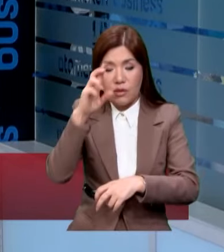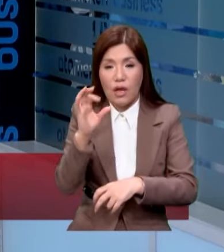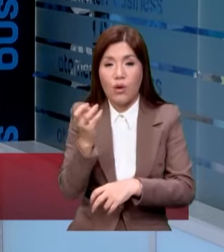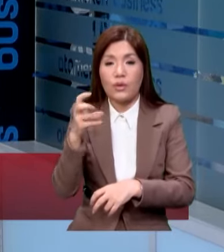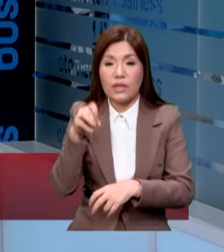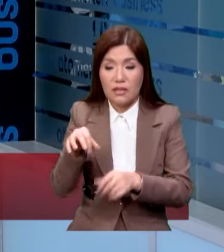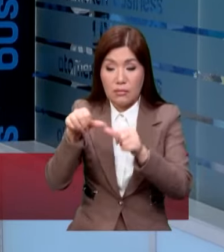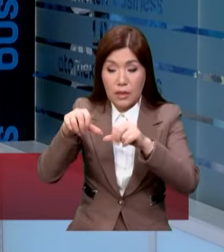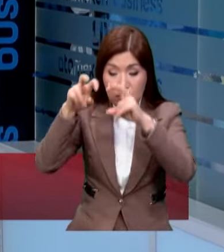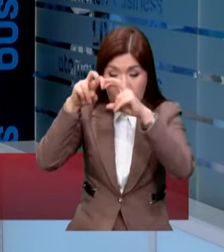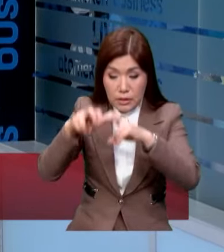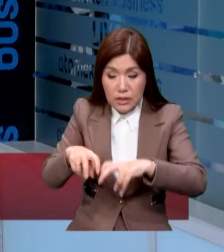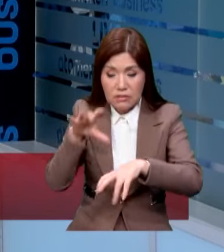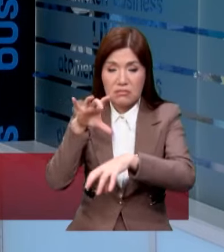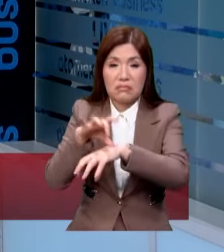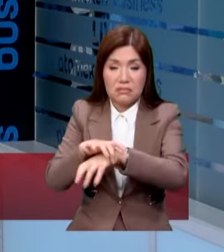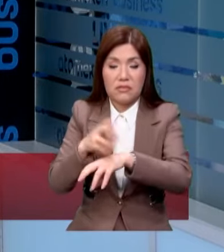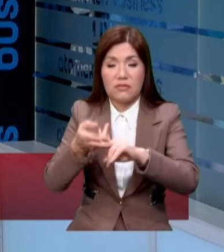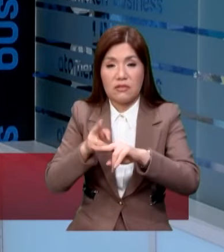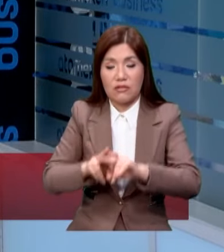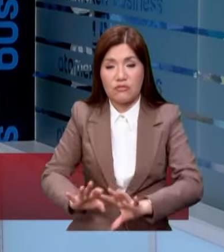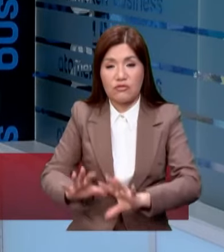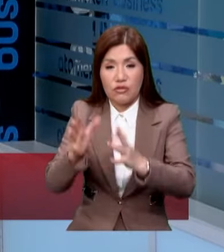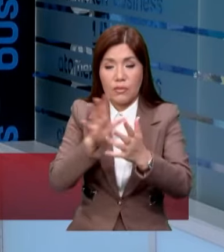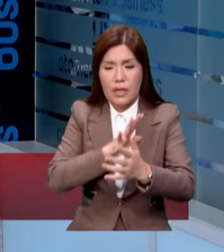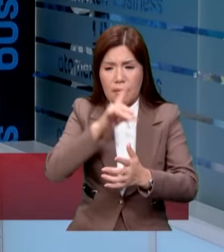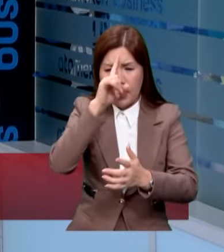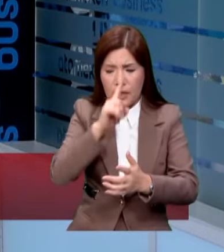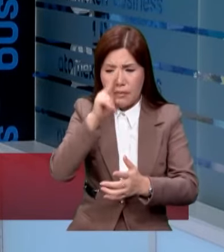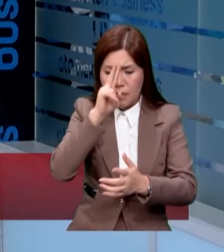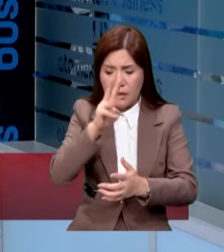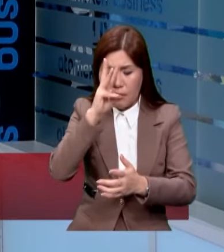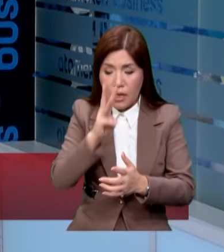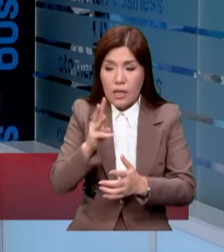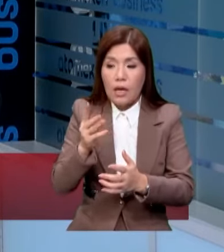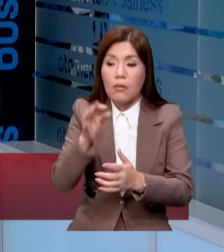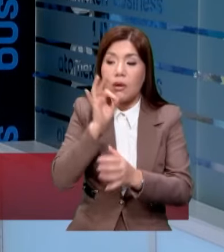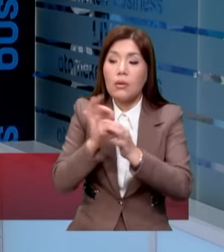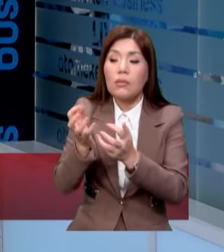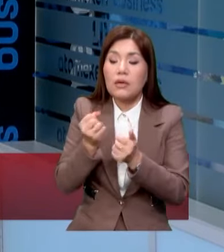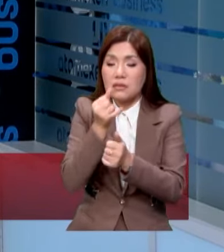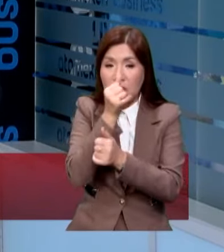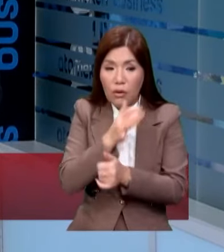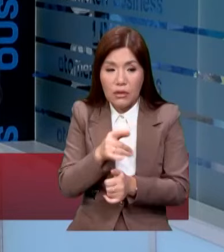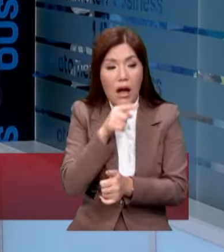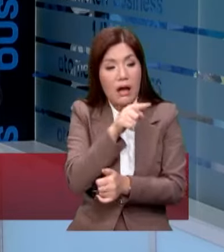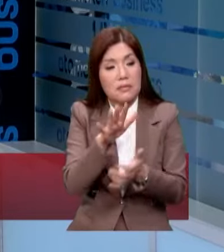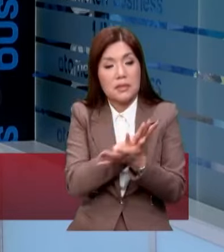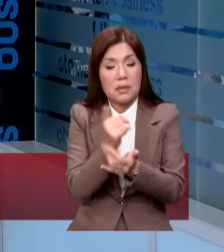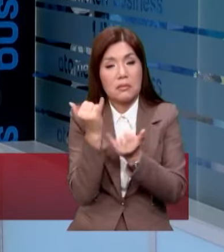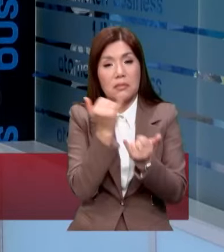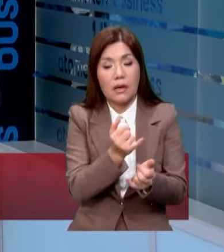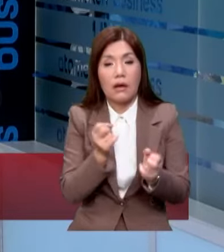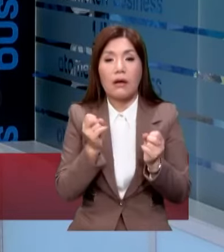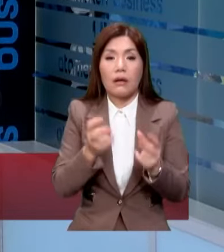волну негодования среди казахстанцев, которые иногда месяцами не могут получить лекарства. Куркем Хусибалиева выслушала все стороны